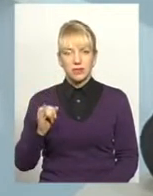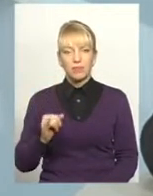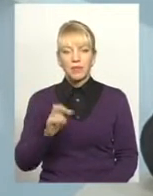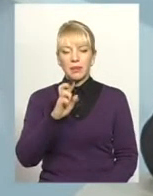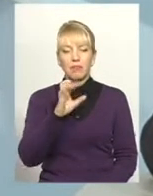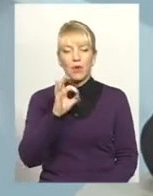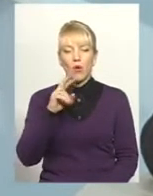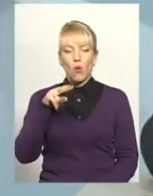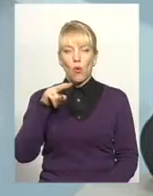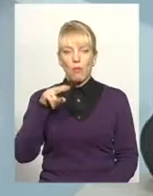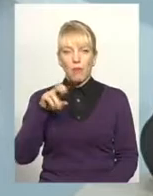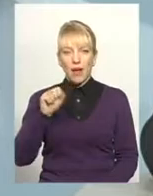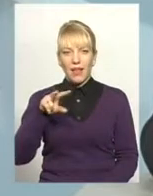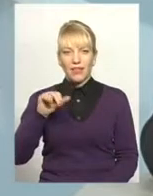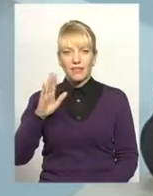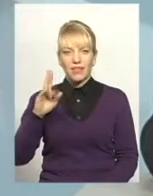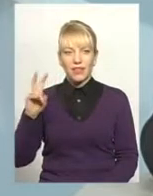біопаливної